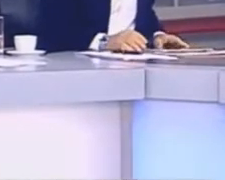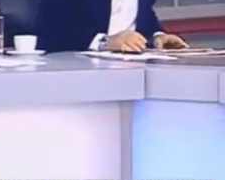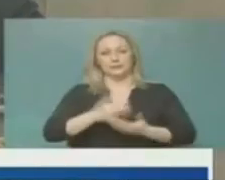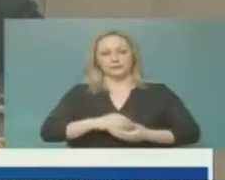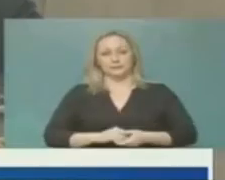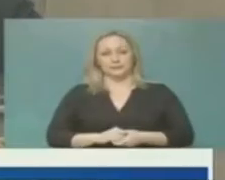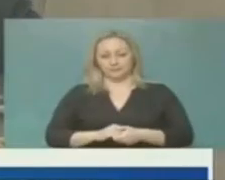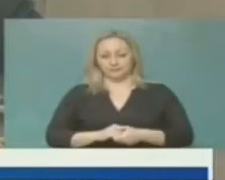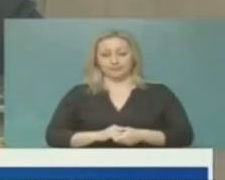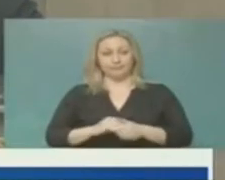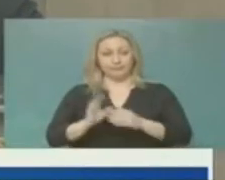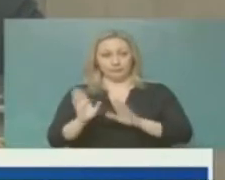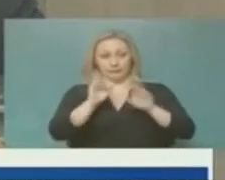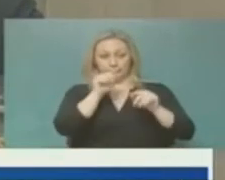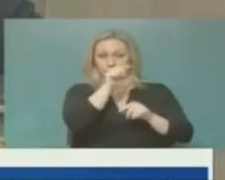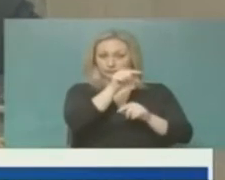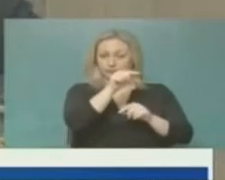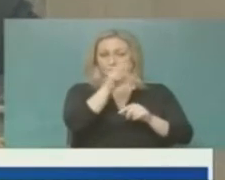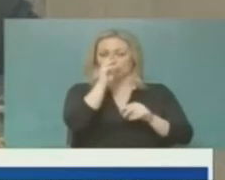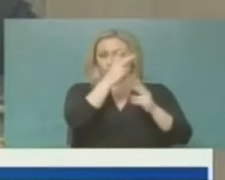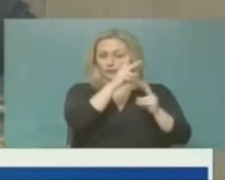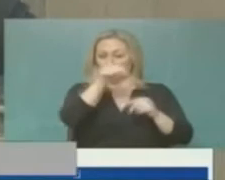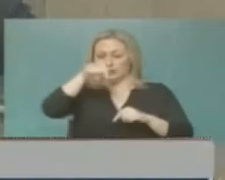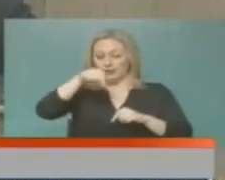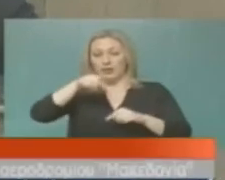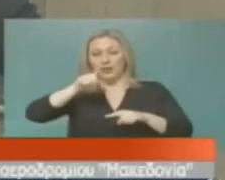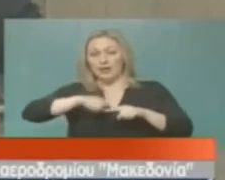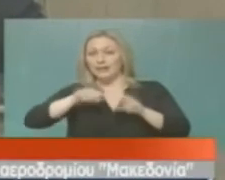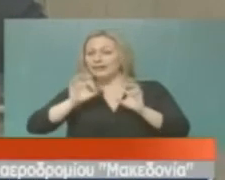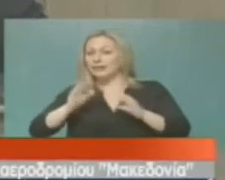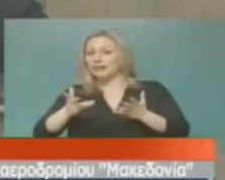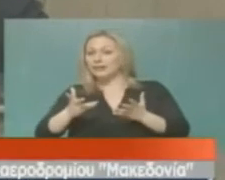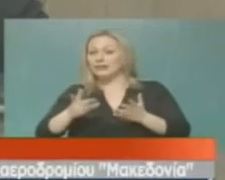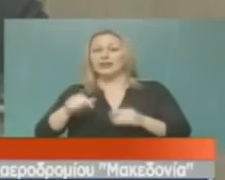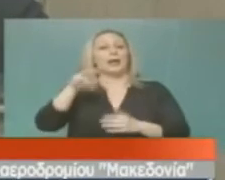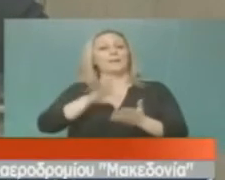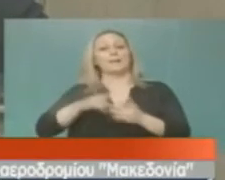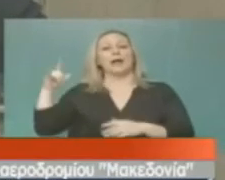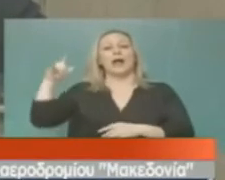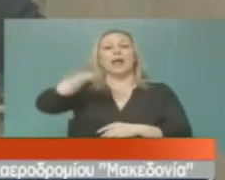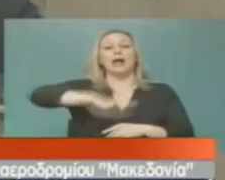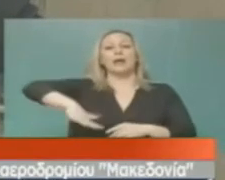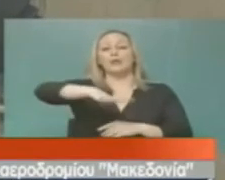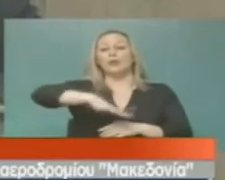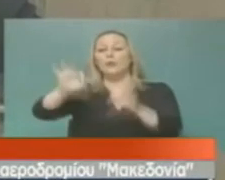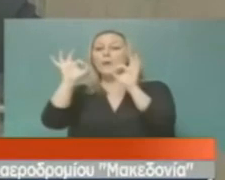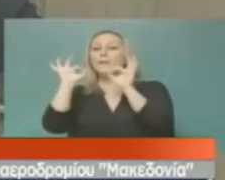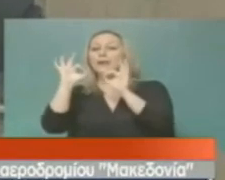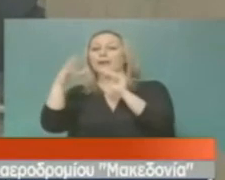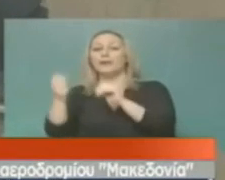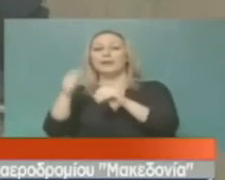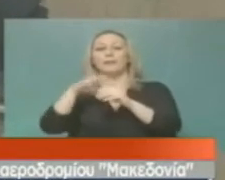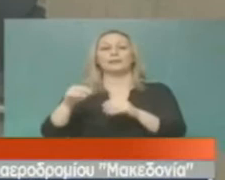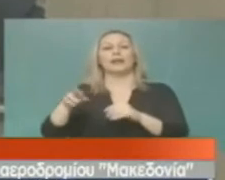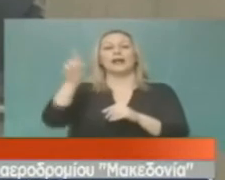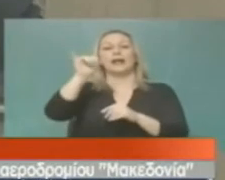Εμείς Τι κάνουμε εμείς Έχουμε το αεροδρόμο Μακεδονία Όλοι που κατεβέβαινε με τα Ryanair και